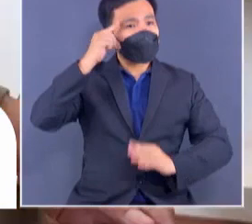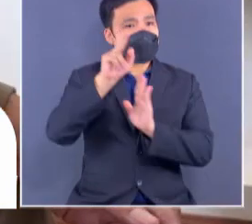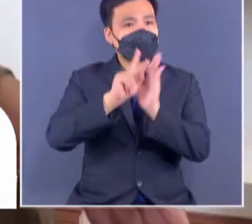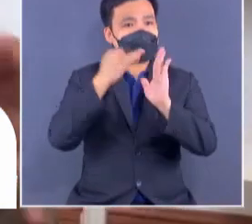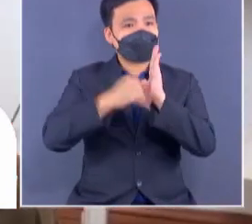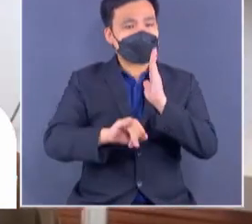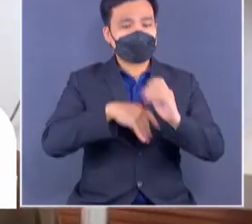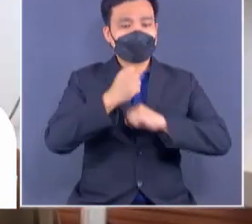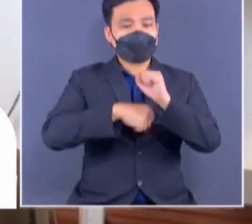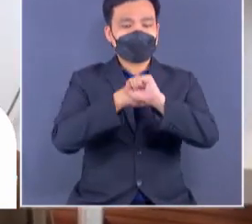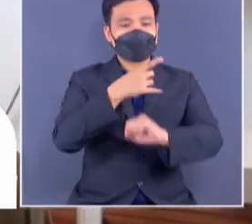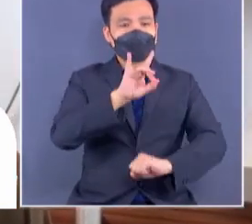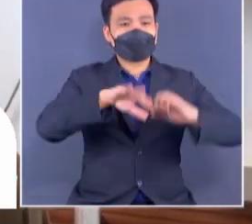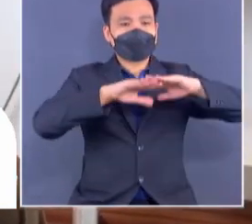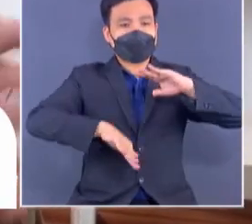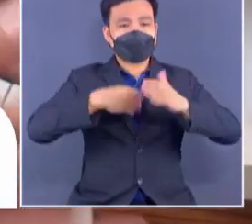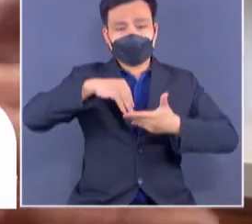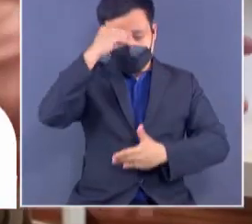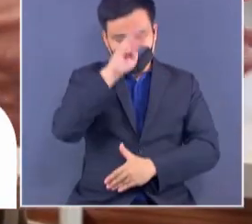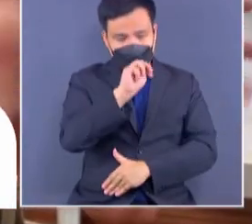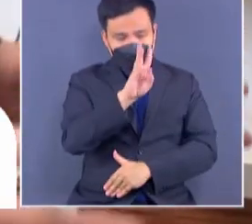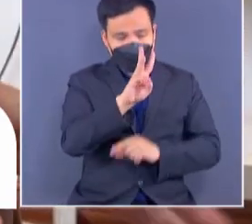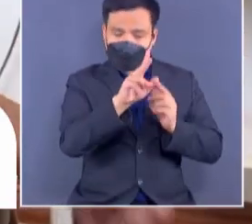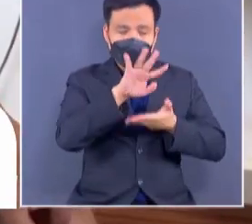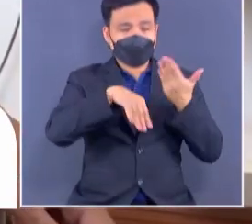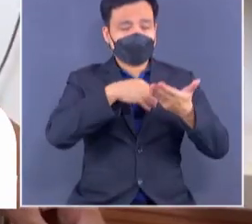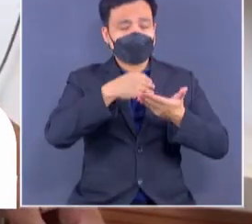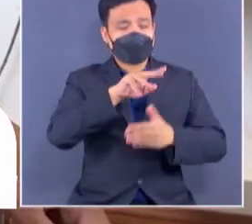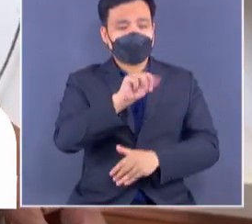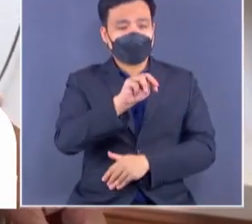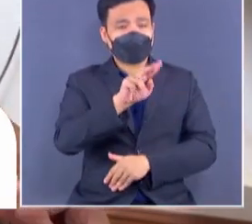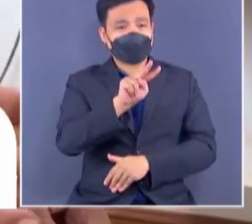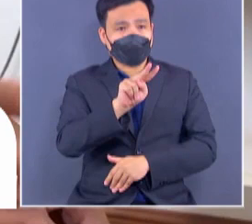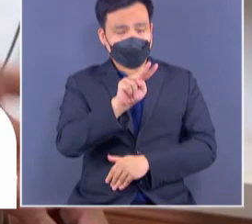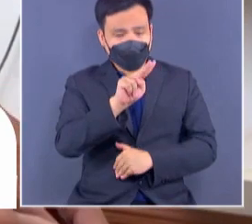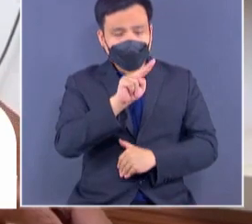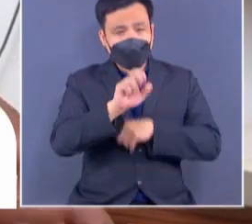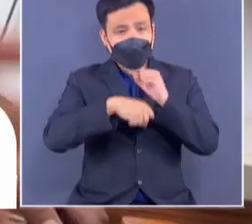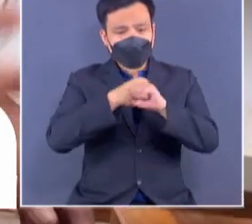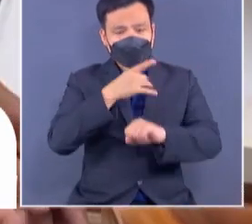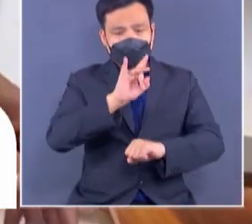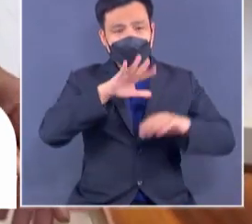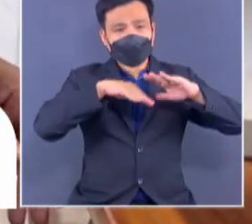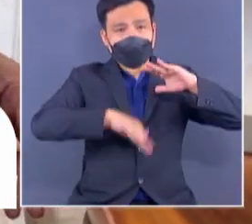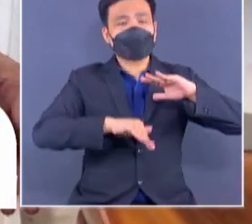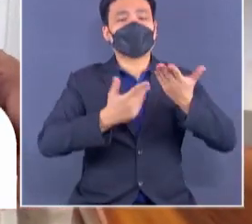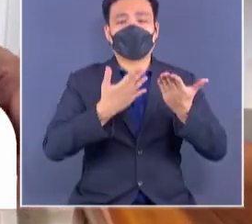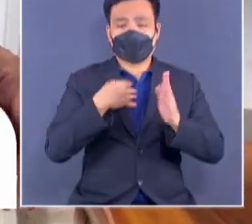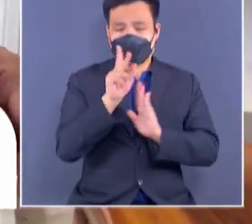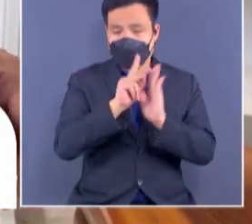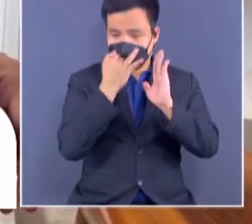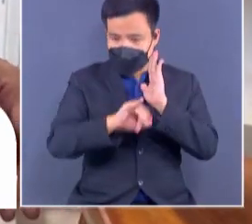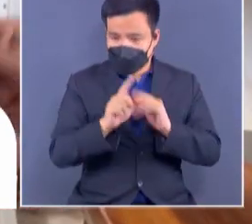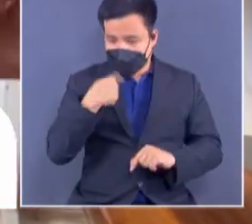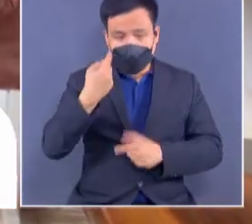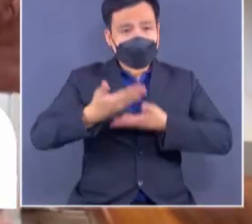ต่ำกว่า18ไม่ได ้เด็กม.2ยังไม่ถึง18 โอ้โหไม่ถึงแน่นอนครับกำชับเลยบอกว่าให้ลงไปติดตามเลยว่าตรงไหนขายให้กับเด